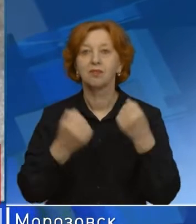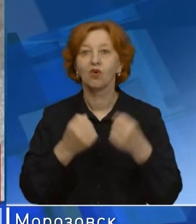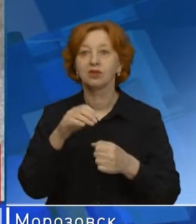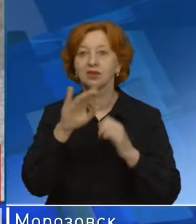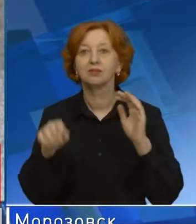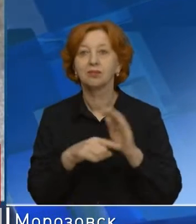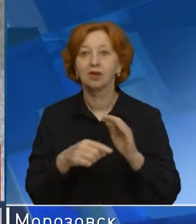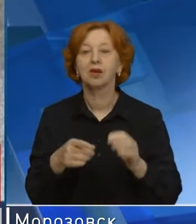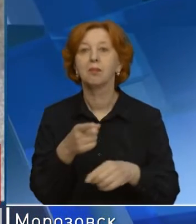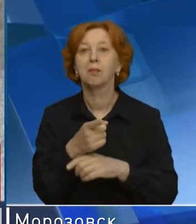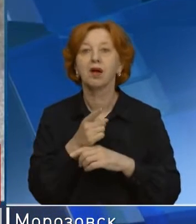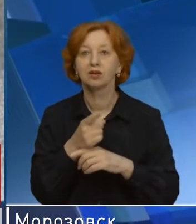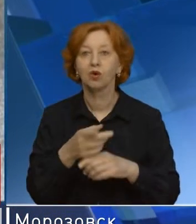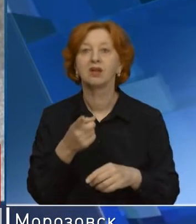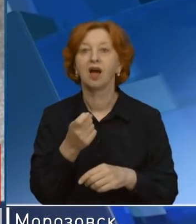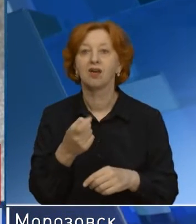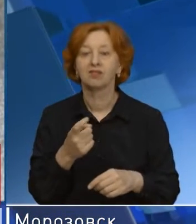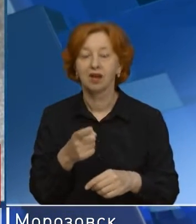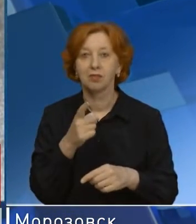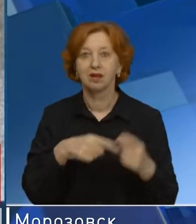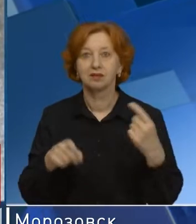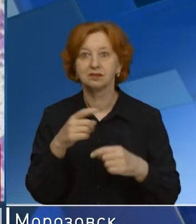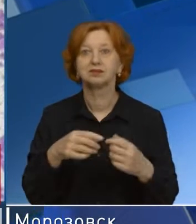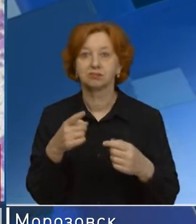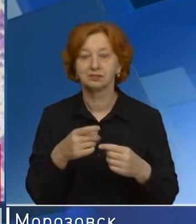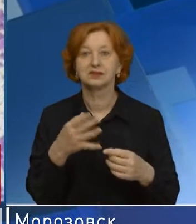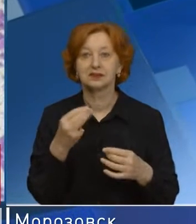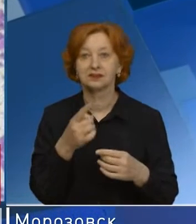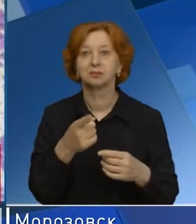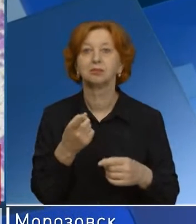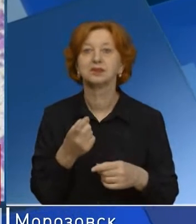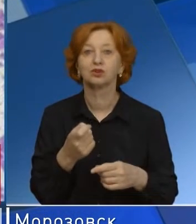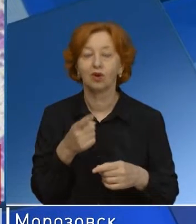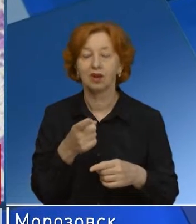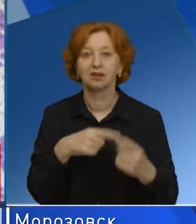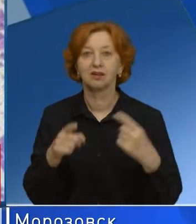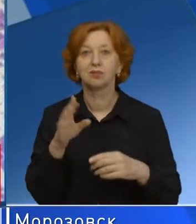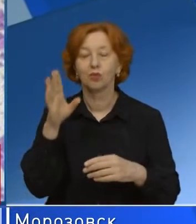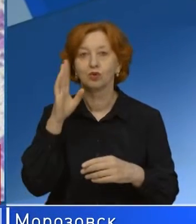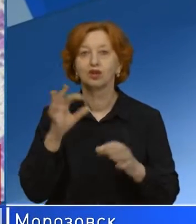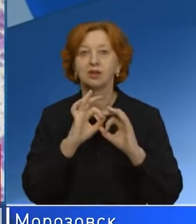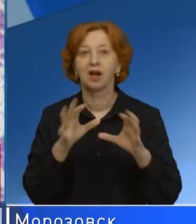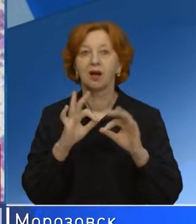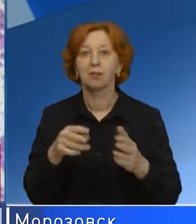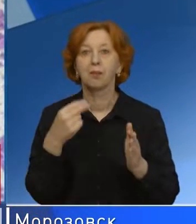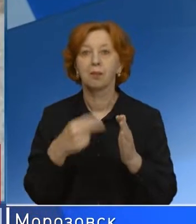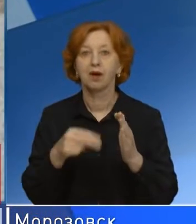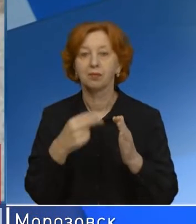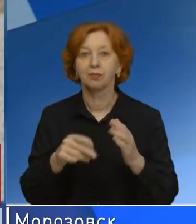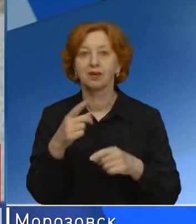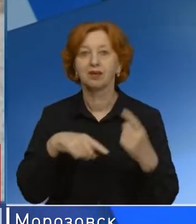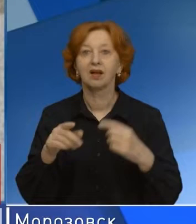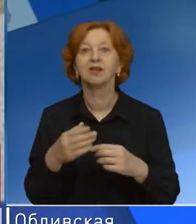сиденьем обнаружили патрон, а в кармане чехла переднего пассажирского сиденья пистолет. Мужчина пояснил, что приобрел его когда-то